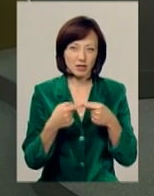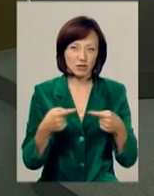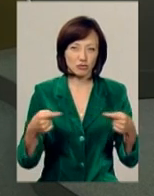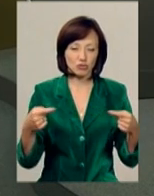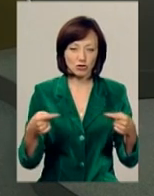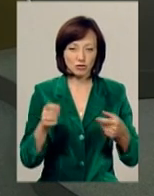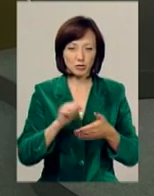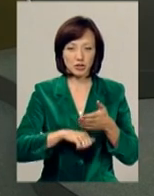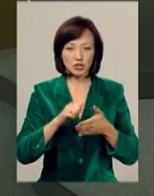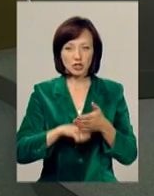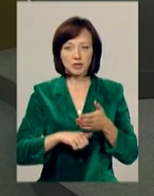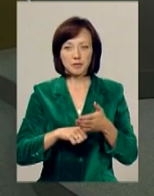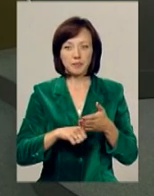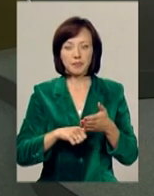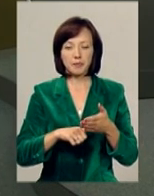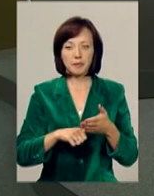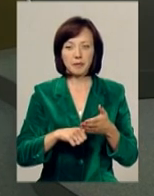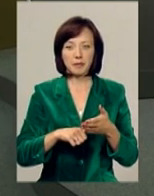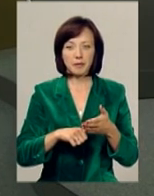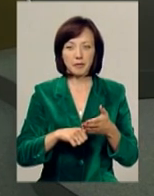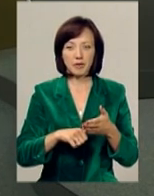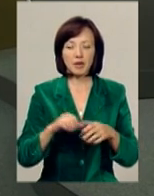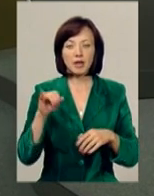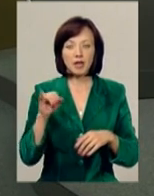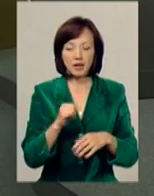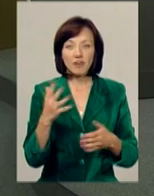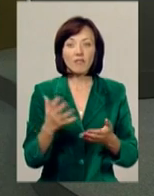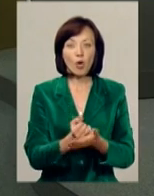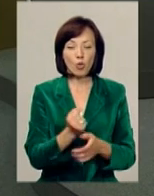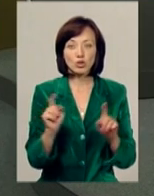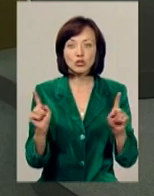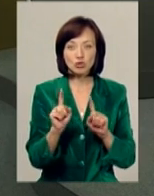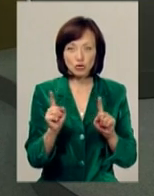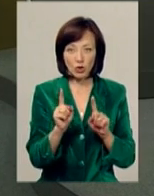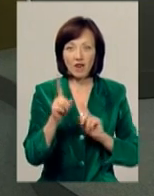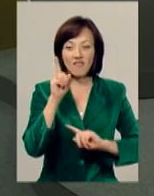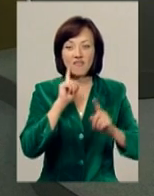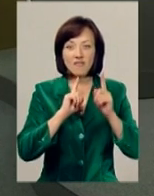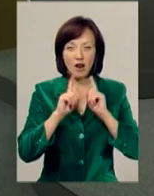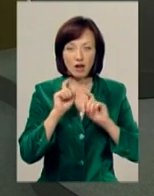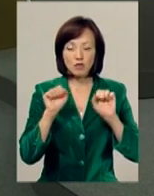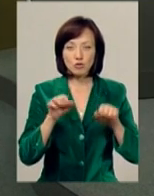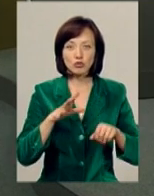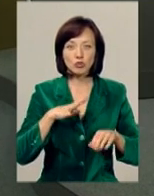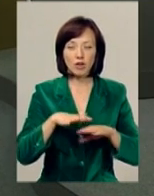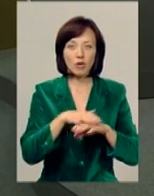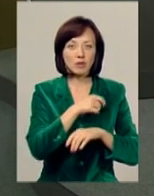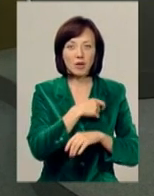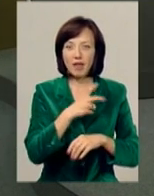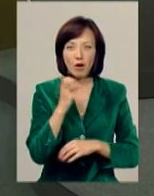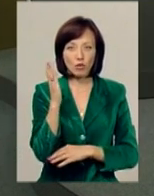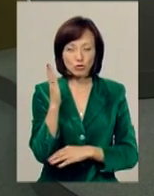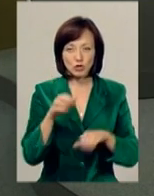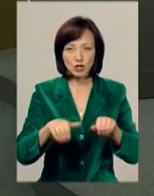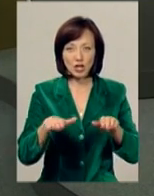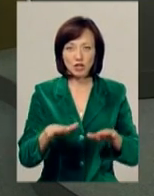багатьма причинами Вона не повинна цього пояснювати насправді і виходить що в раді Може бути неугодний Депутат який не голосує наприклад за